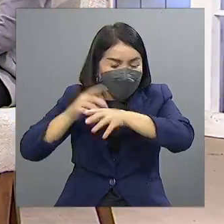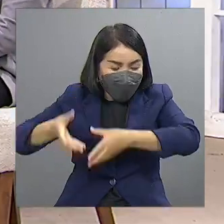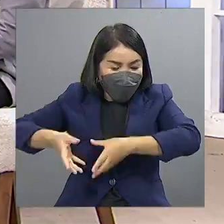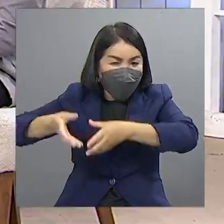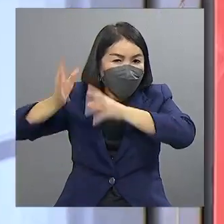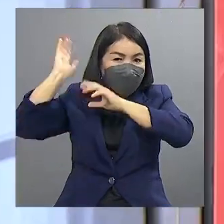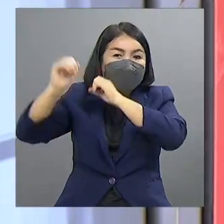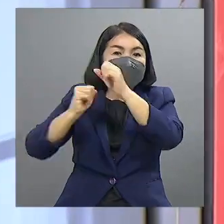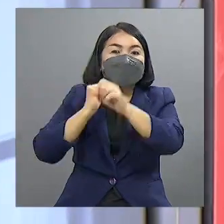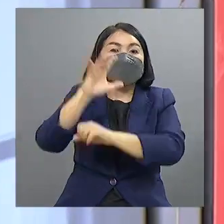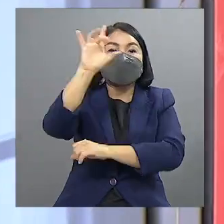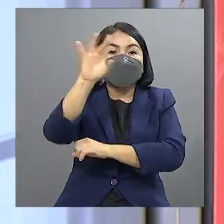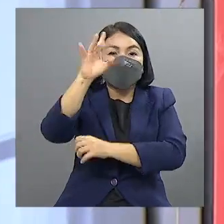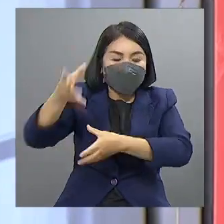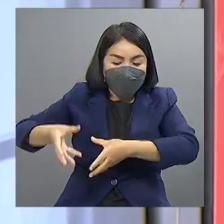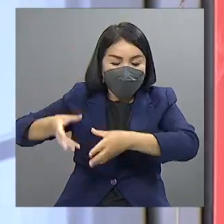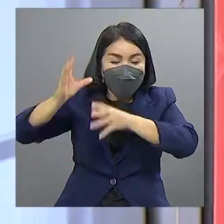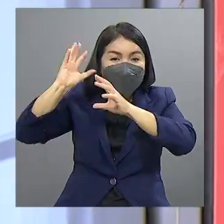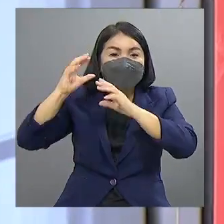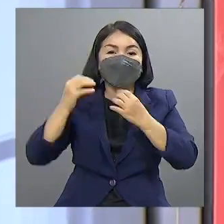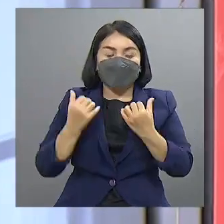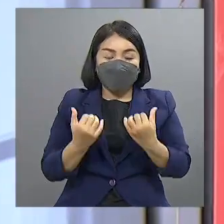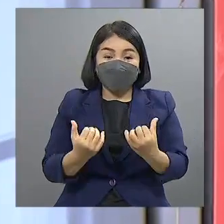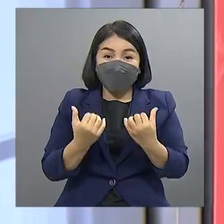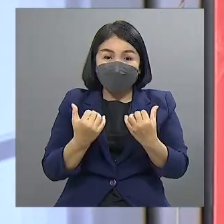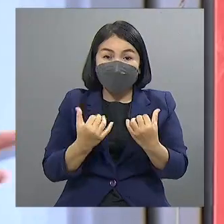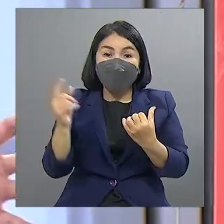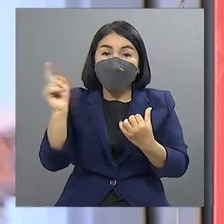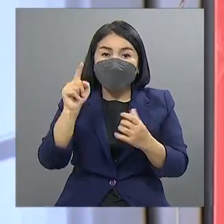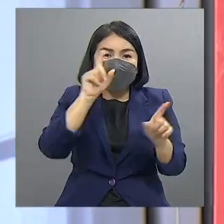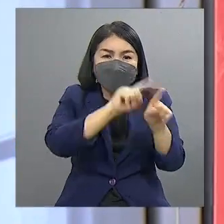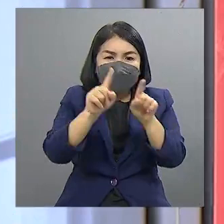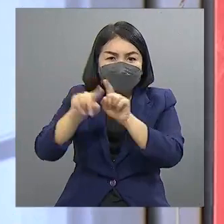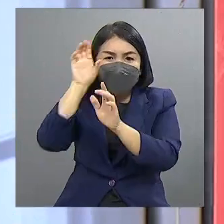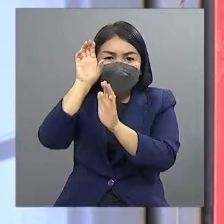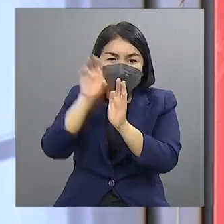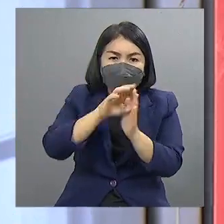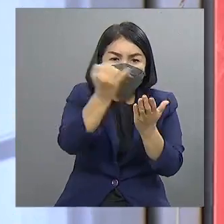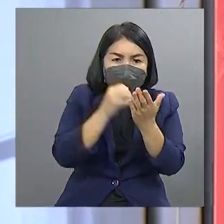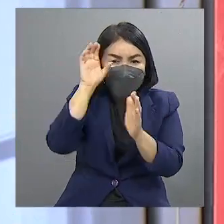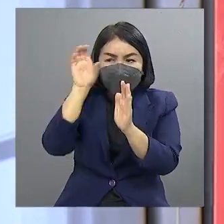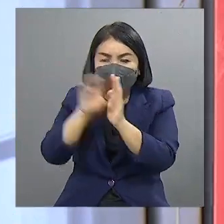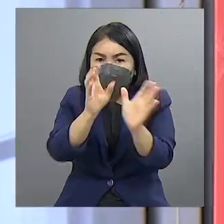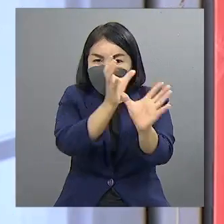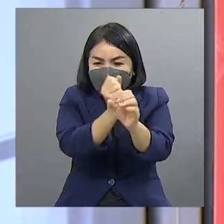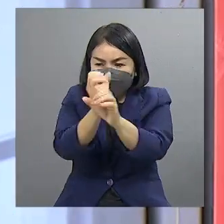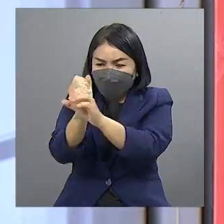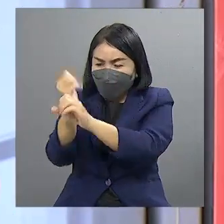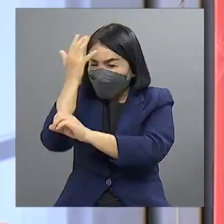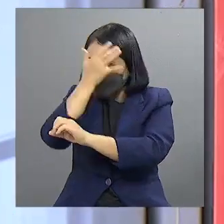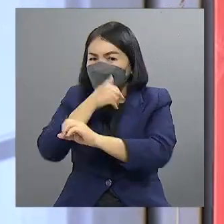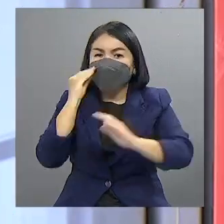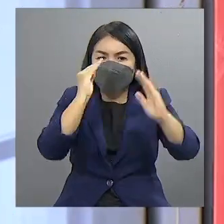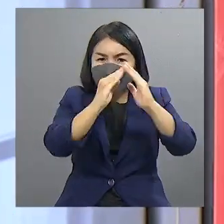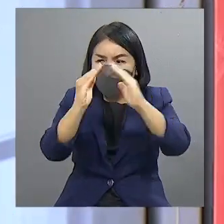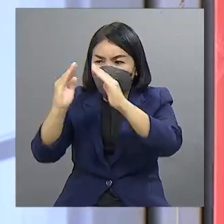ที่แล้วนะครับต้องบอกเลยว่าปัจจุบันนั้นเนี่ยสถาปัตยกรรมต่างๆถ้าเกิดไปแถวเส้นพระนครนะจะเห็นความสวยงามสไตล์เขาเรียกตะวันต